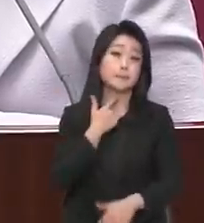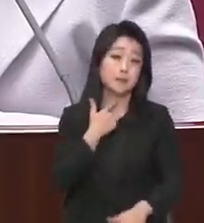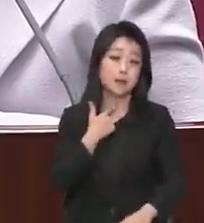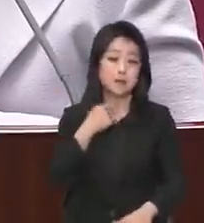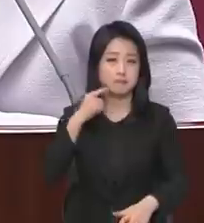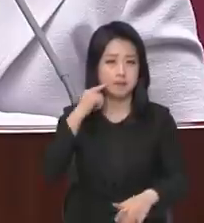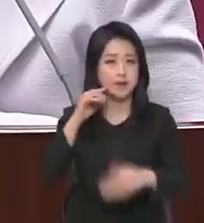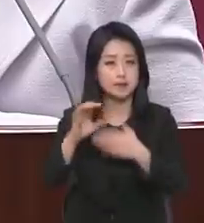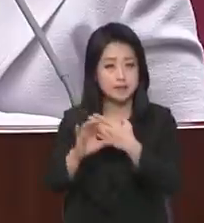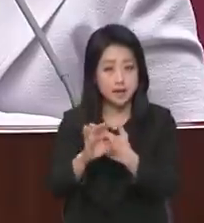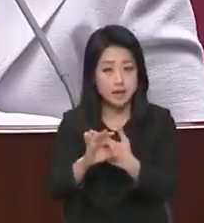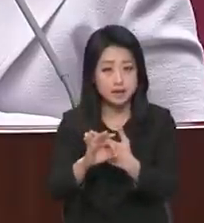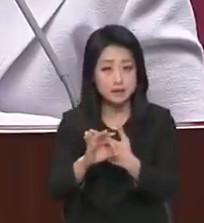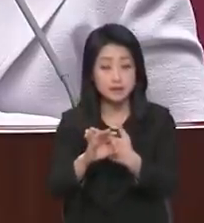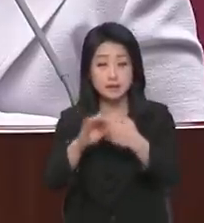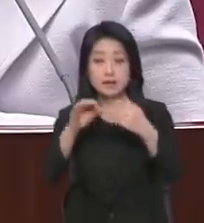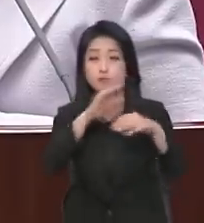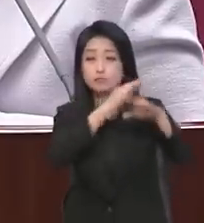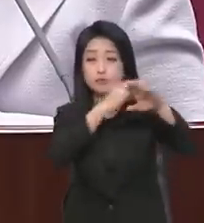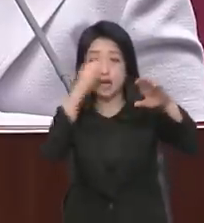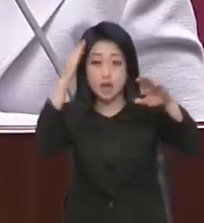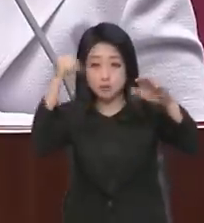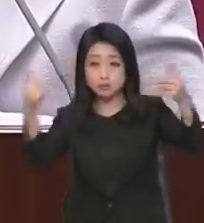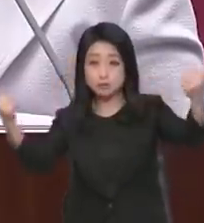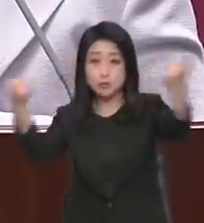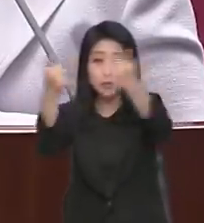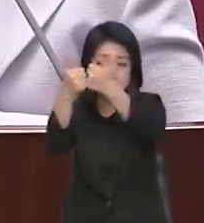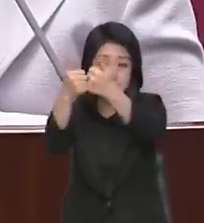만약에 그 회담이나 그런